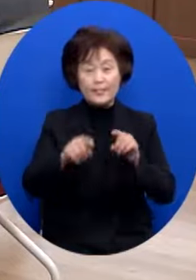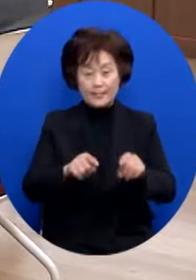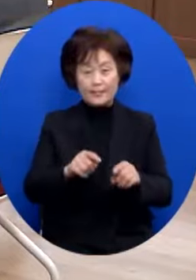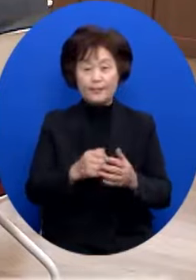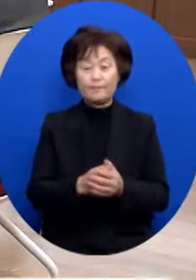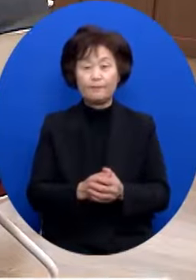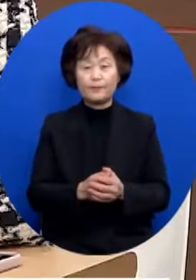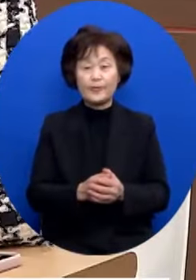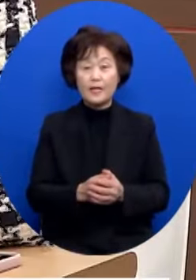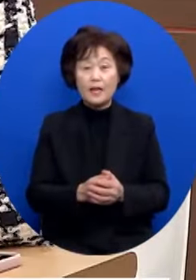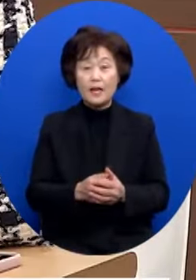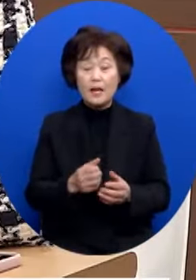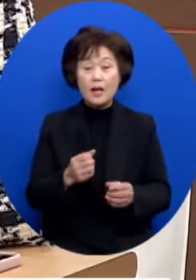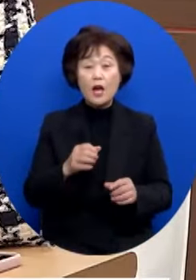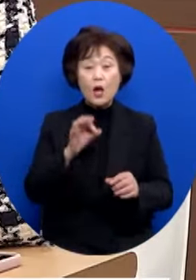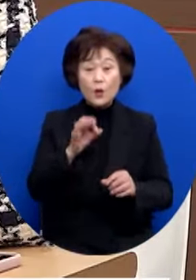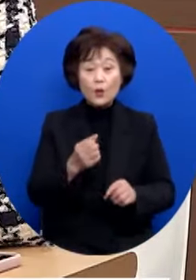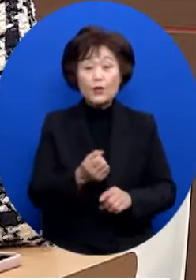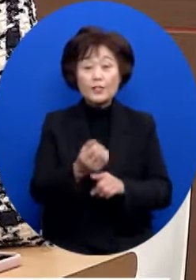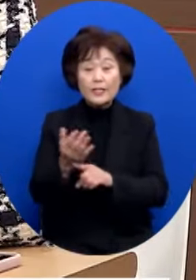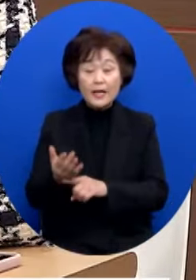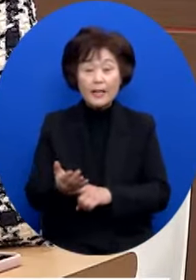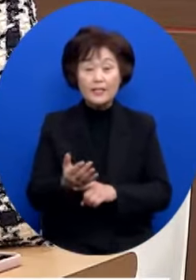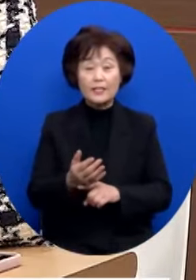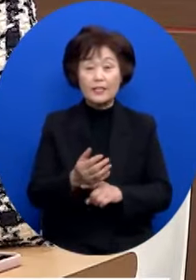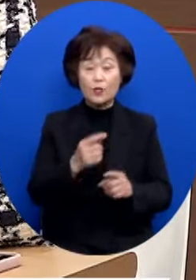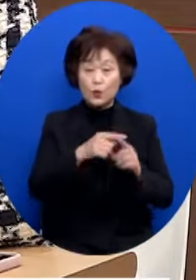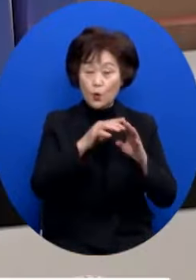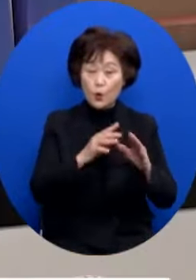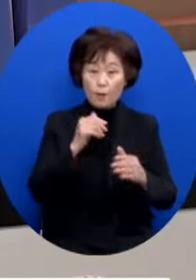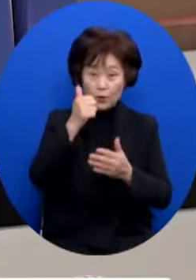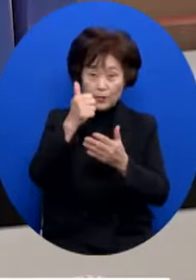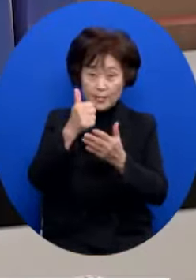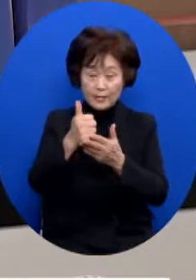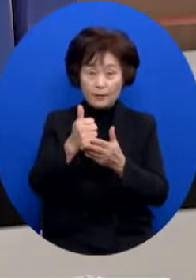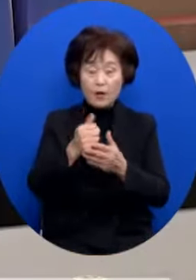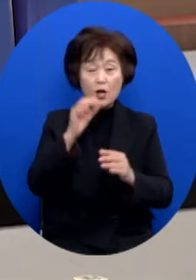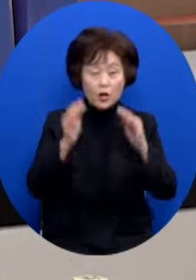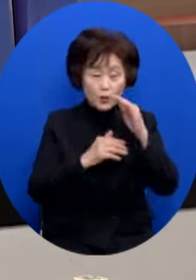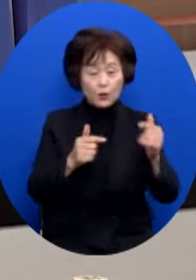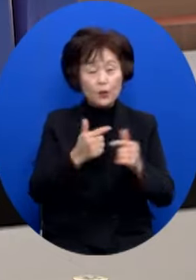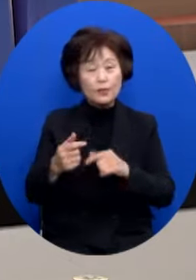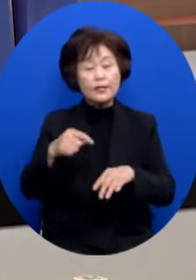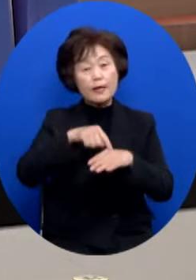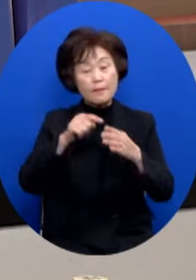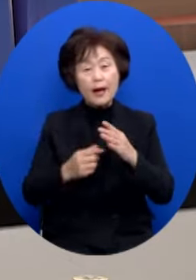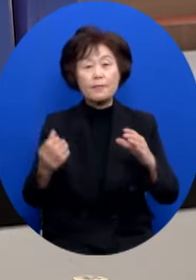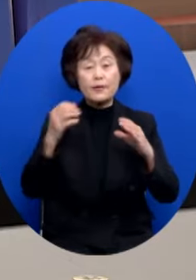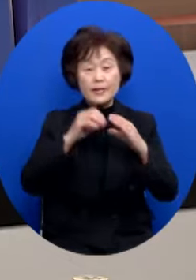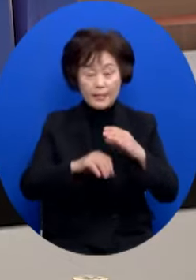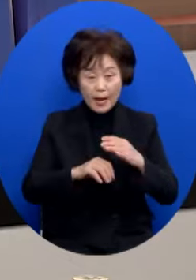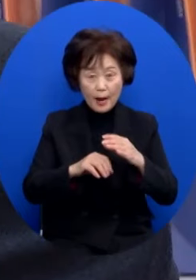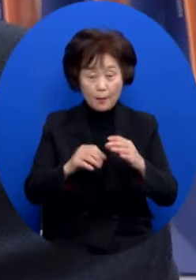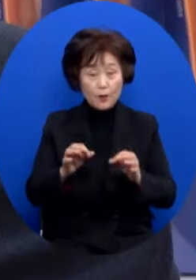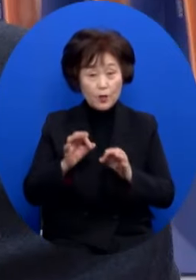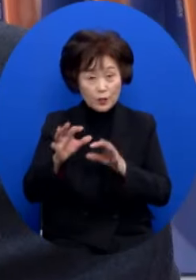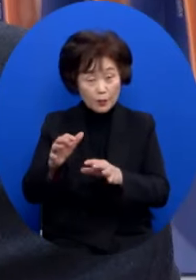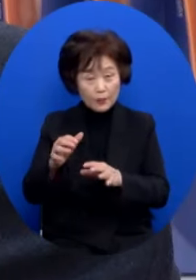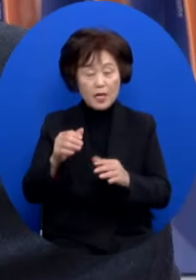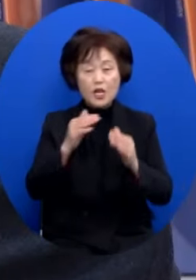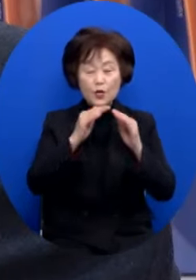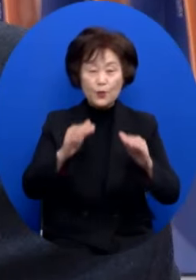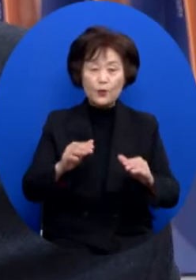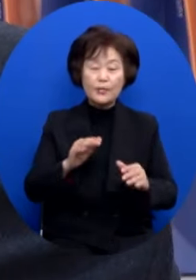3일 진행된 전달식에서 시화 임마누엘 교회 전영기 목사는 성도들의 마음을 담은 성금이 이웃에게 잘